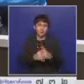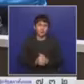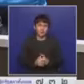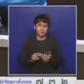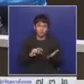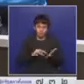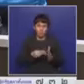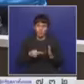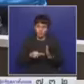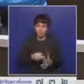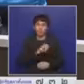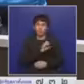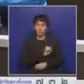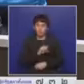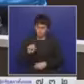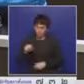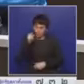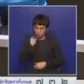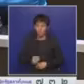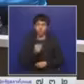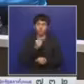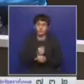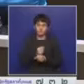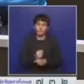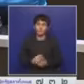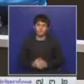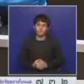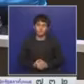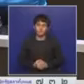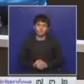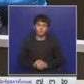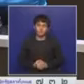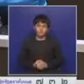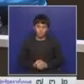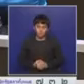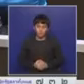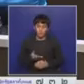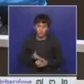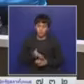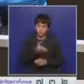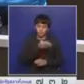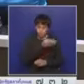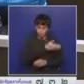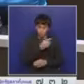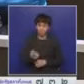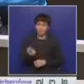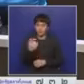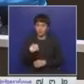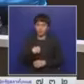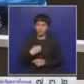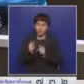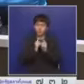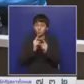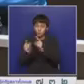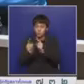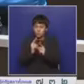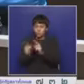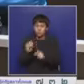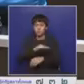ผู้แทนราษฎรพึงกระทำท่านประธานครับก่อนผมมาที่นี่ลงพบปะพี่น้องชาว